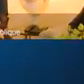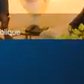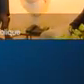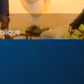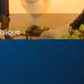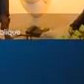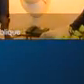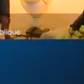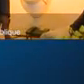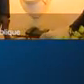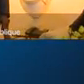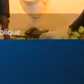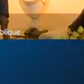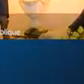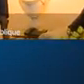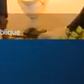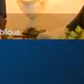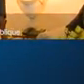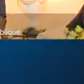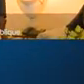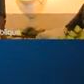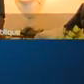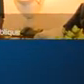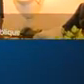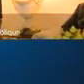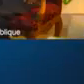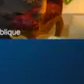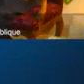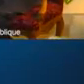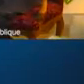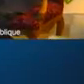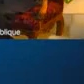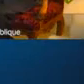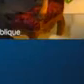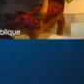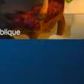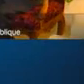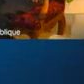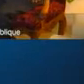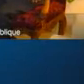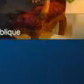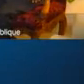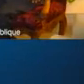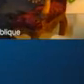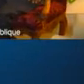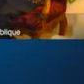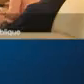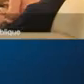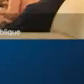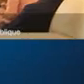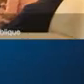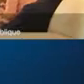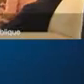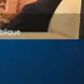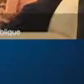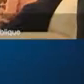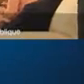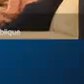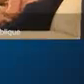centre des échanges entre les émissaires du Cambodge et du Cameroun, le renforcement de